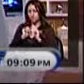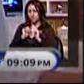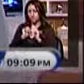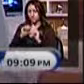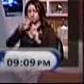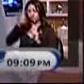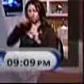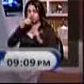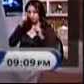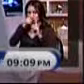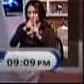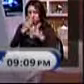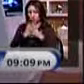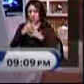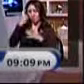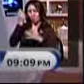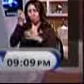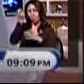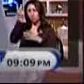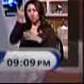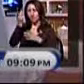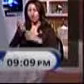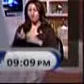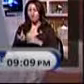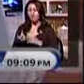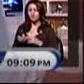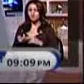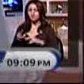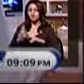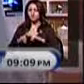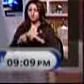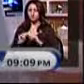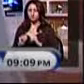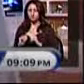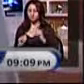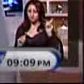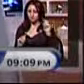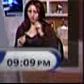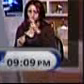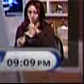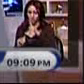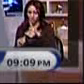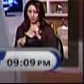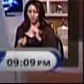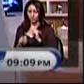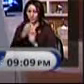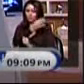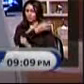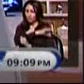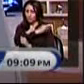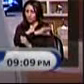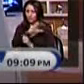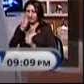بغض النظر عن درجة ابداعهم. وهنا لازم اقول لك تجربة حصلت لي بقى. رواية شيكاغو